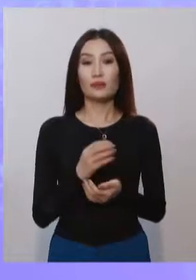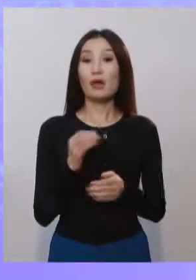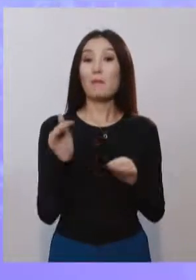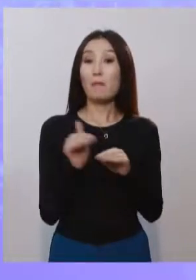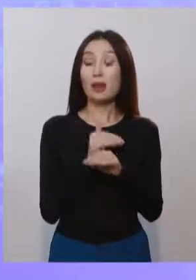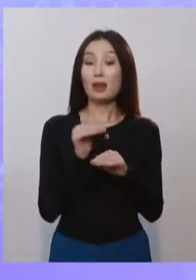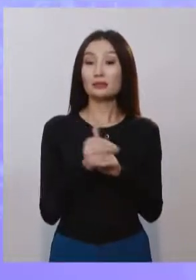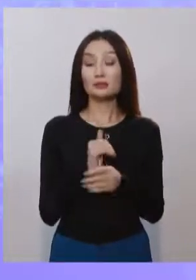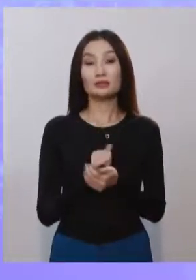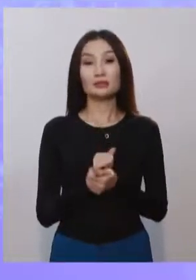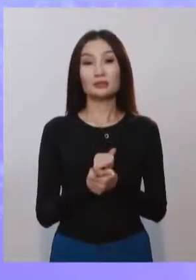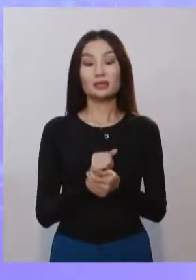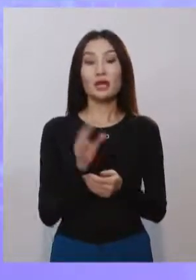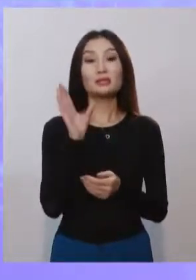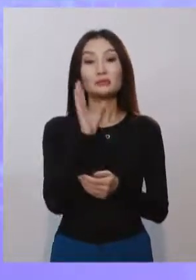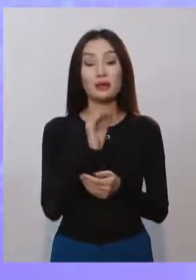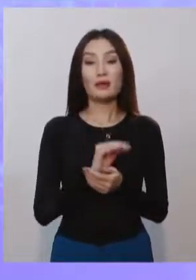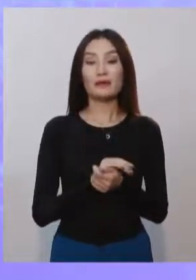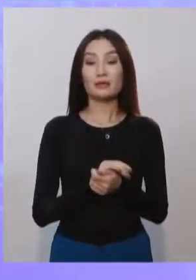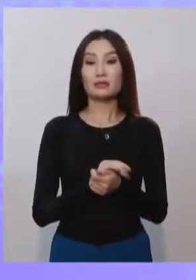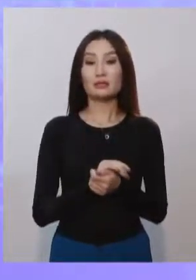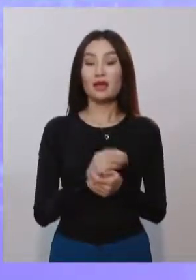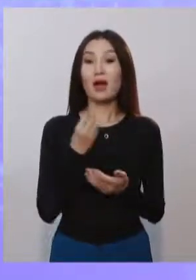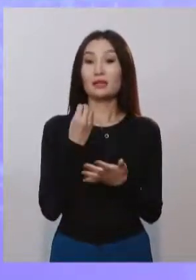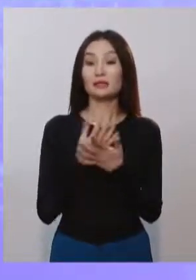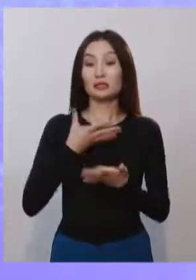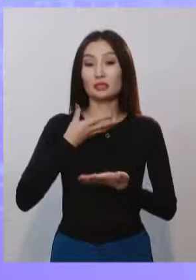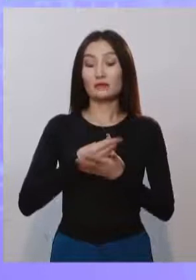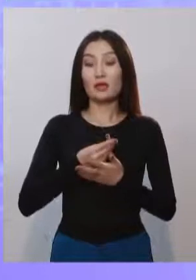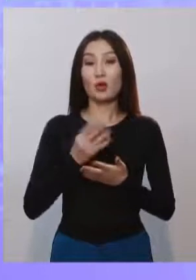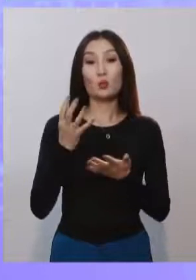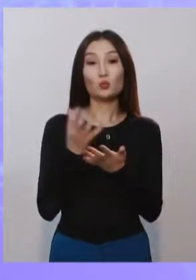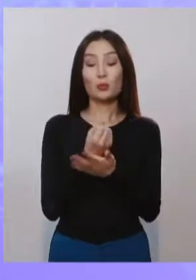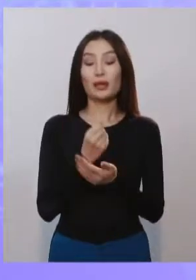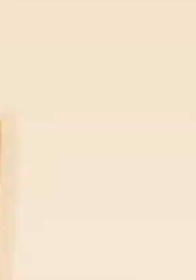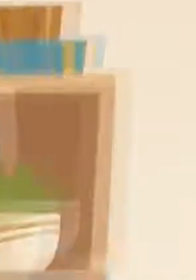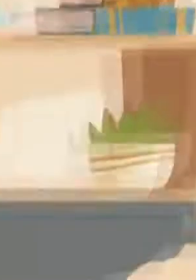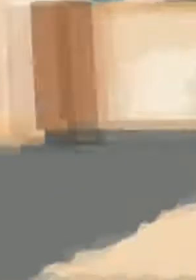молодцы справились оцените свои успехи